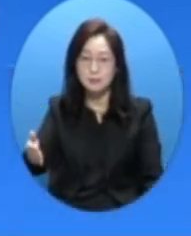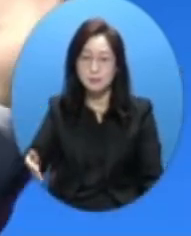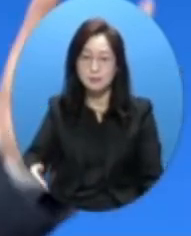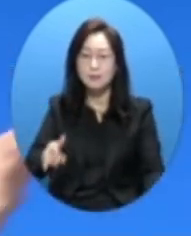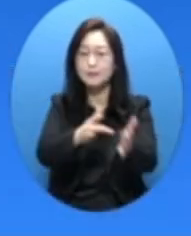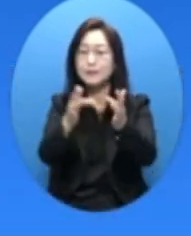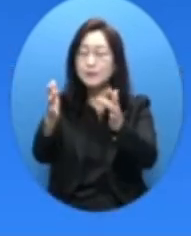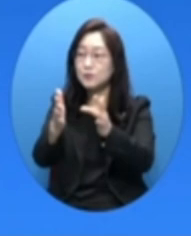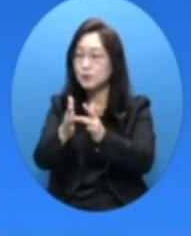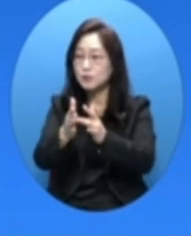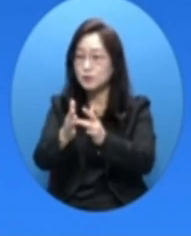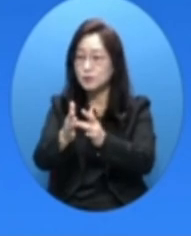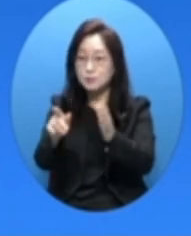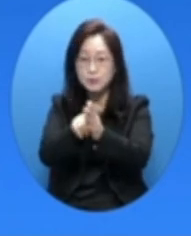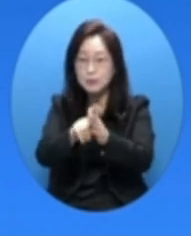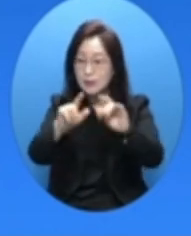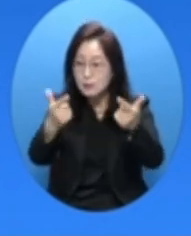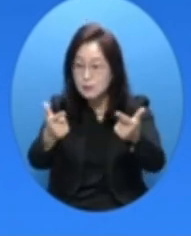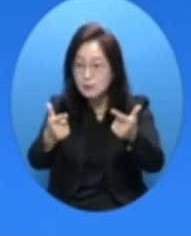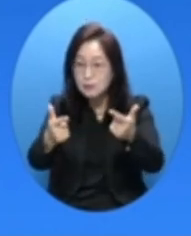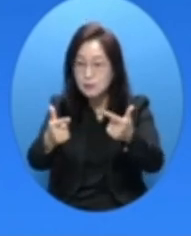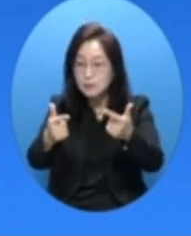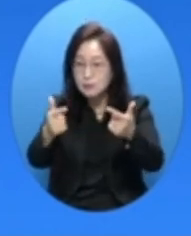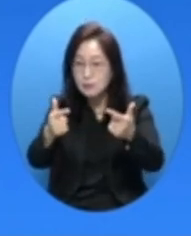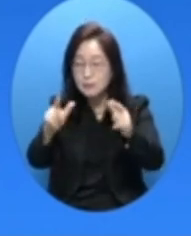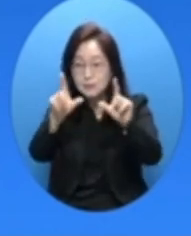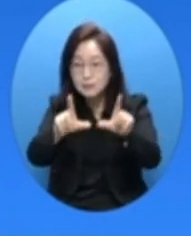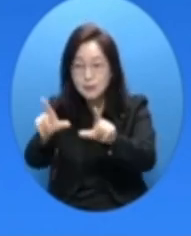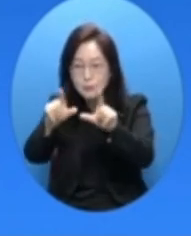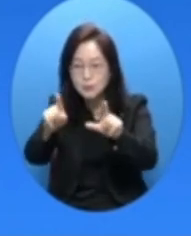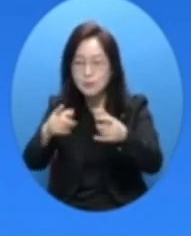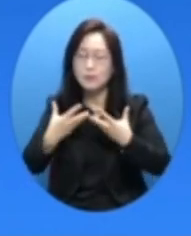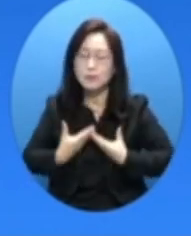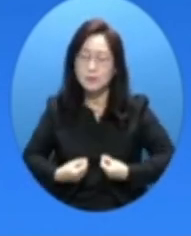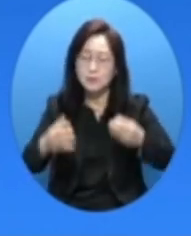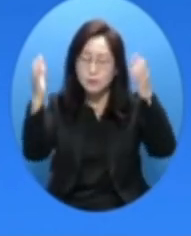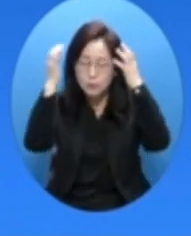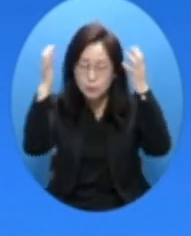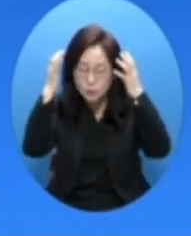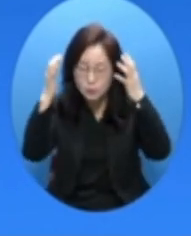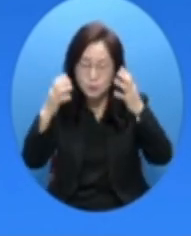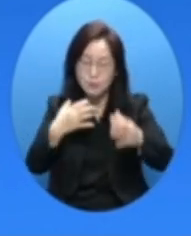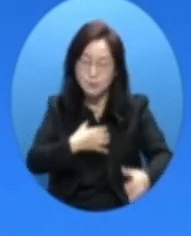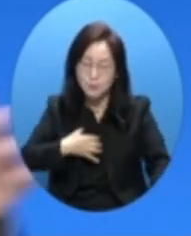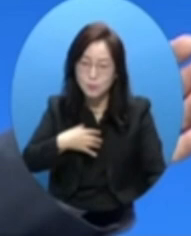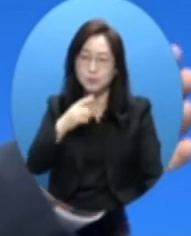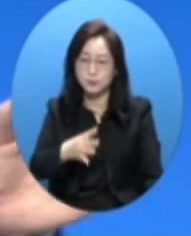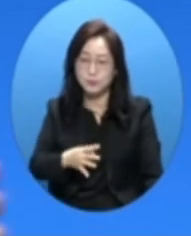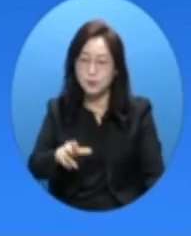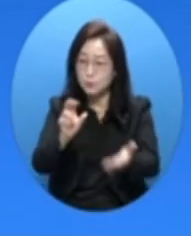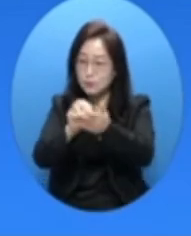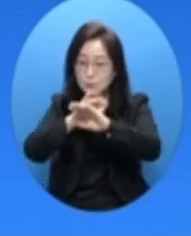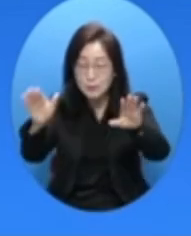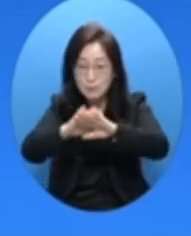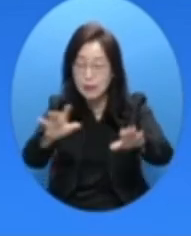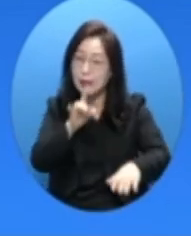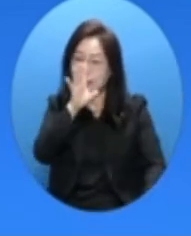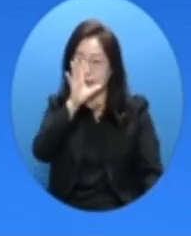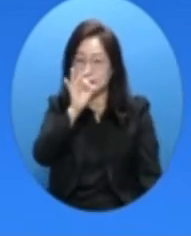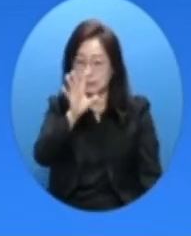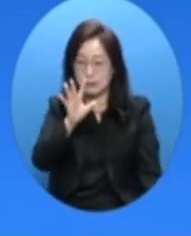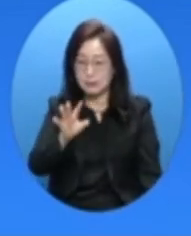예수님 없는 삶은 그 자체가 절망입니다 고통입니다 괴로움입니다 문제를 해 나갈 수 없습니다 마치